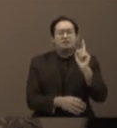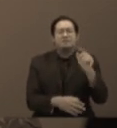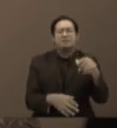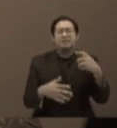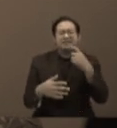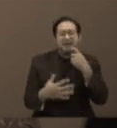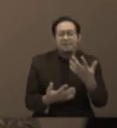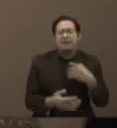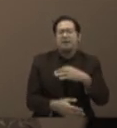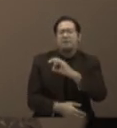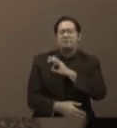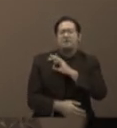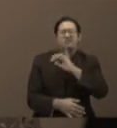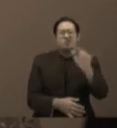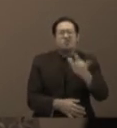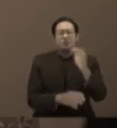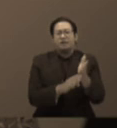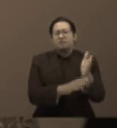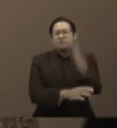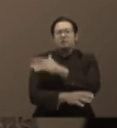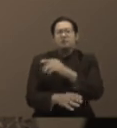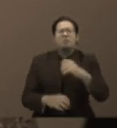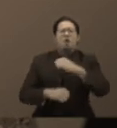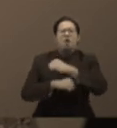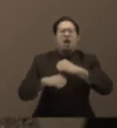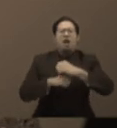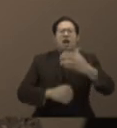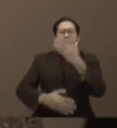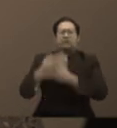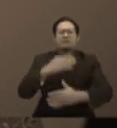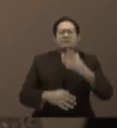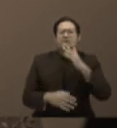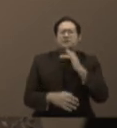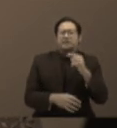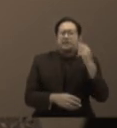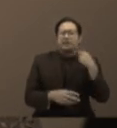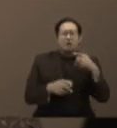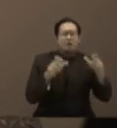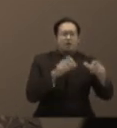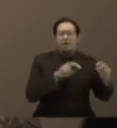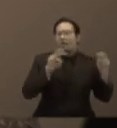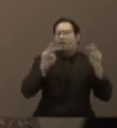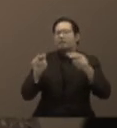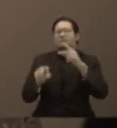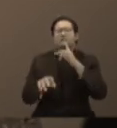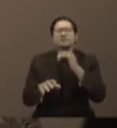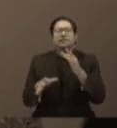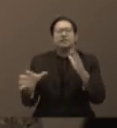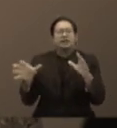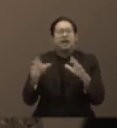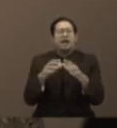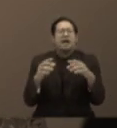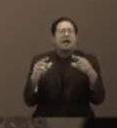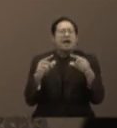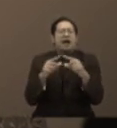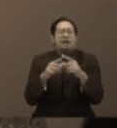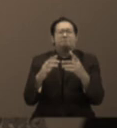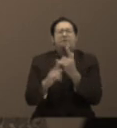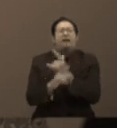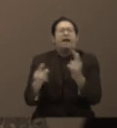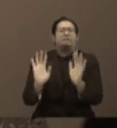olahraga difable hanya dipandang sebagai instrumen pelengkap dengan berbagai sebutan yang cukup memilukan